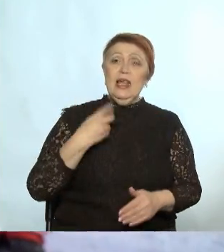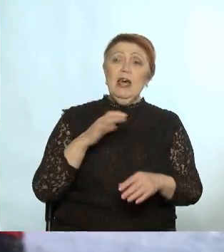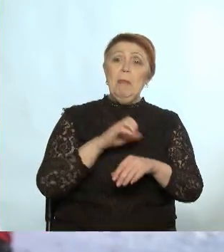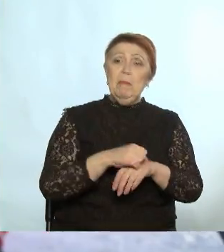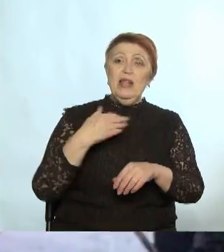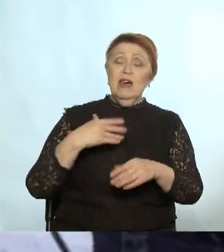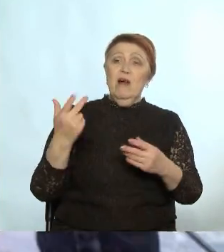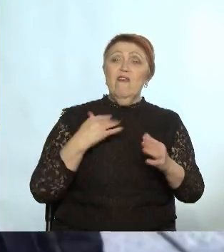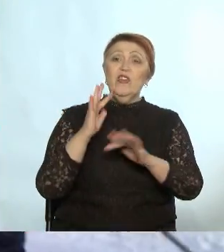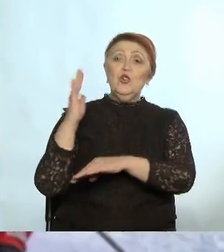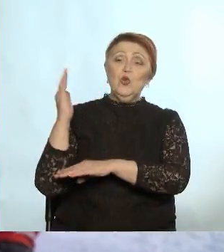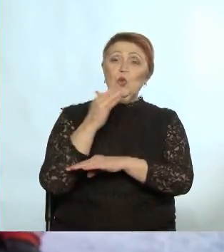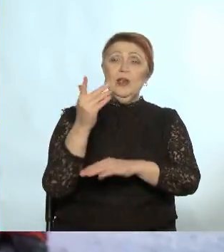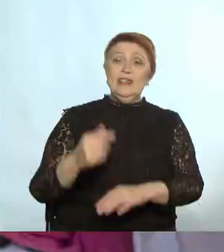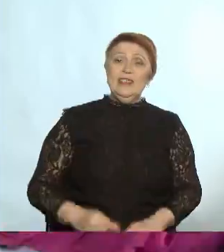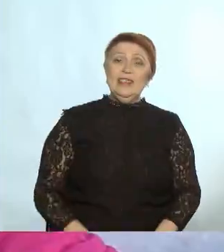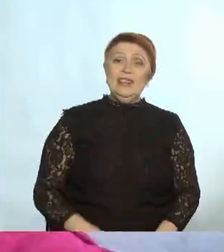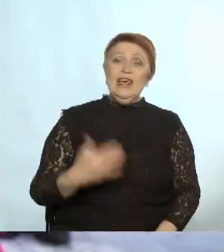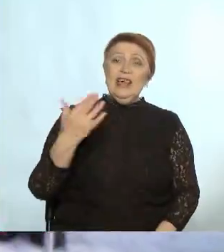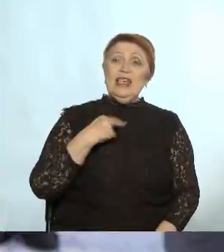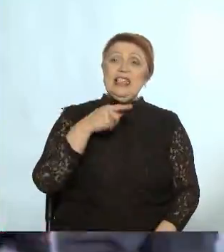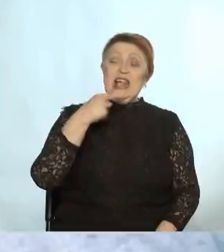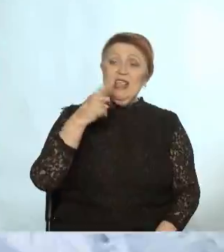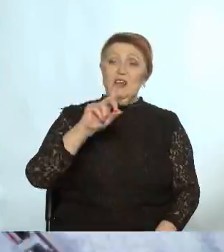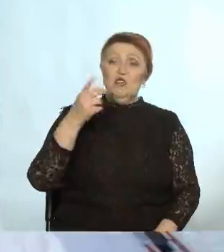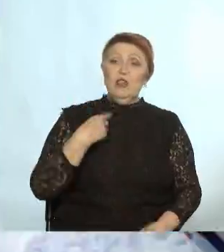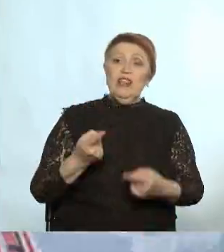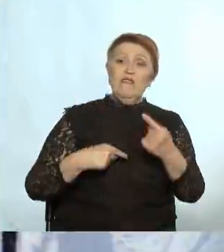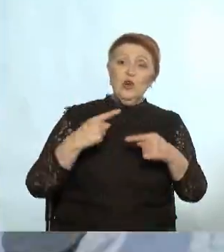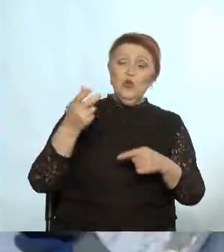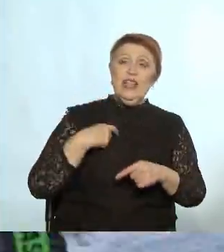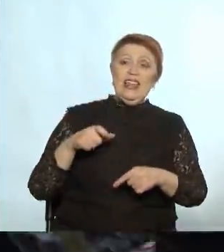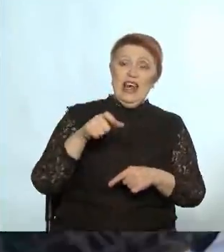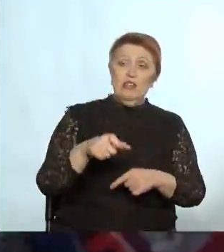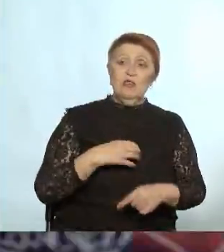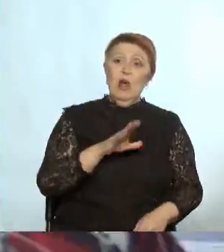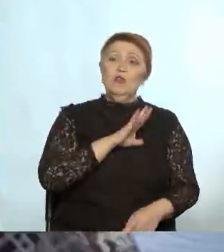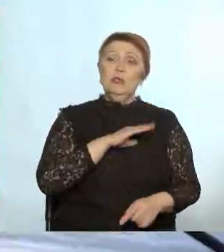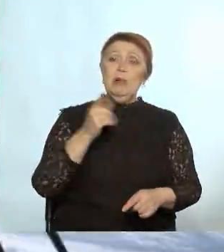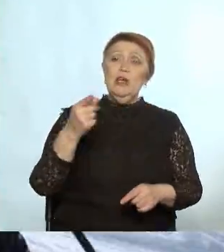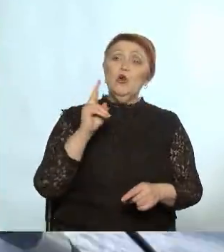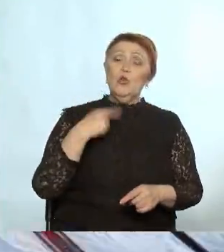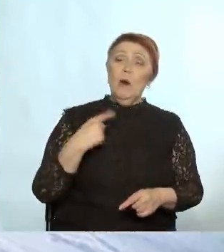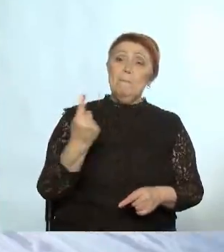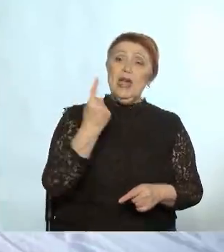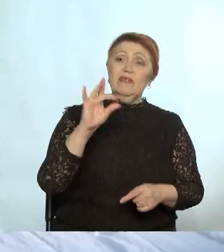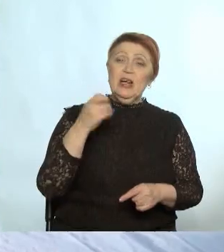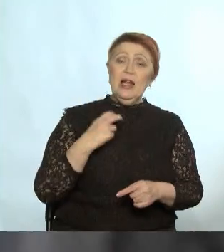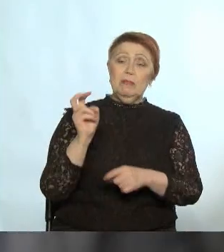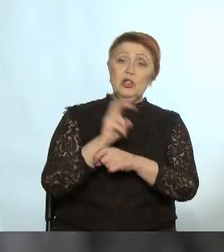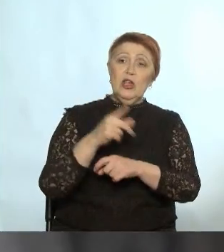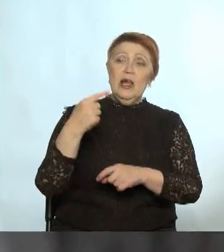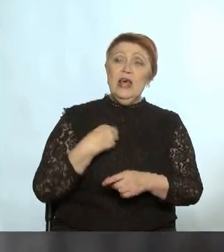Ага. И сказать ему? И вернуть на трассу, да. Были на гонке и те, кто встал на лыжи впервые. Они на своем